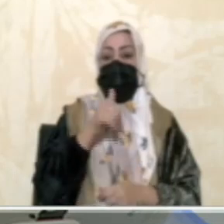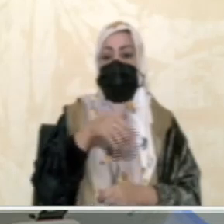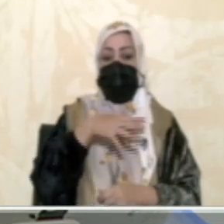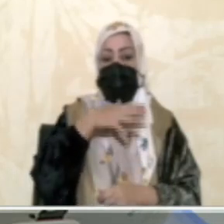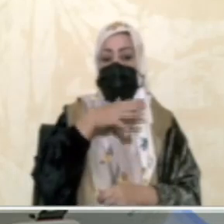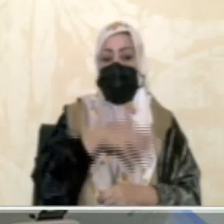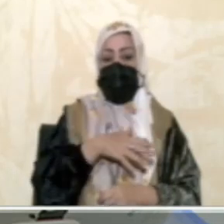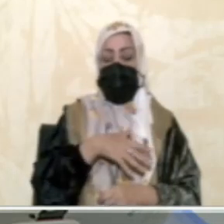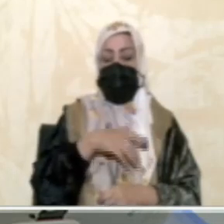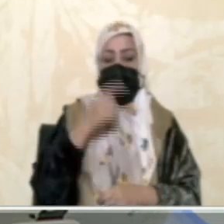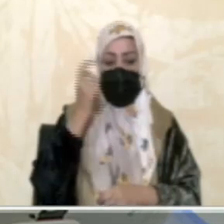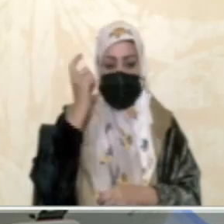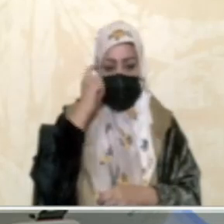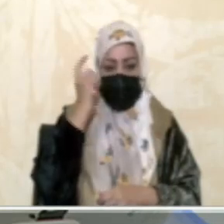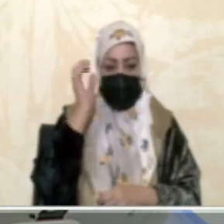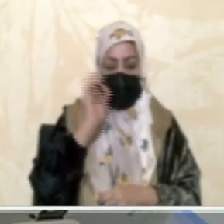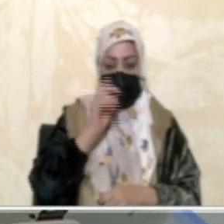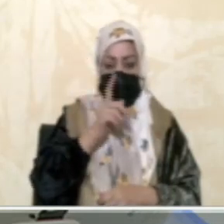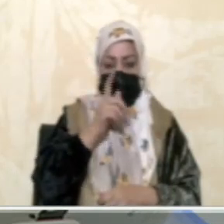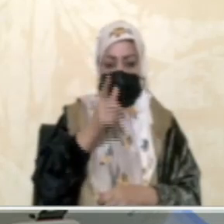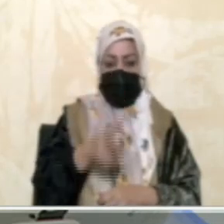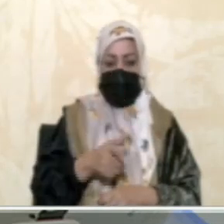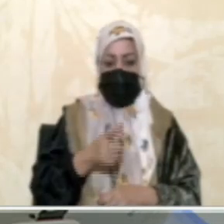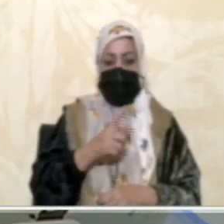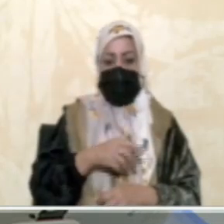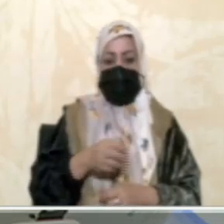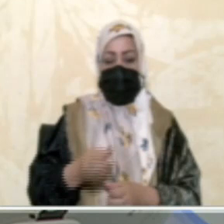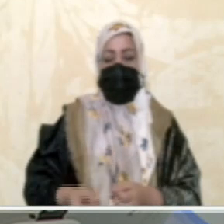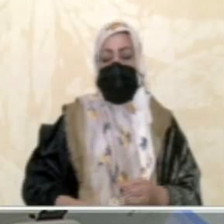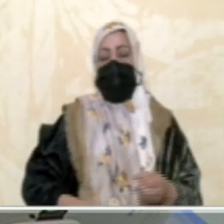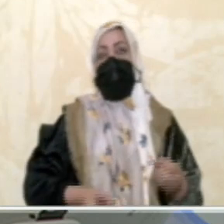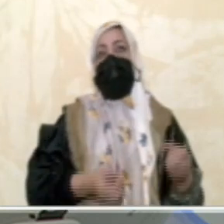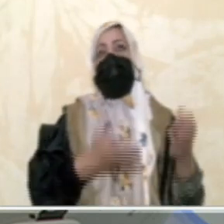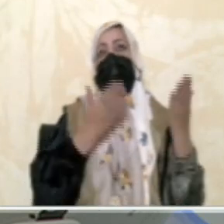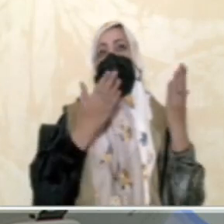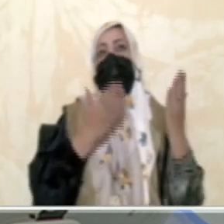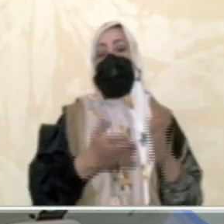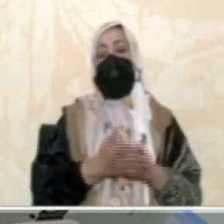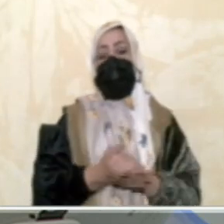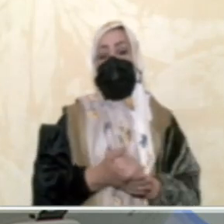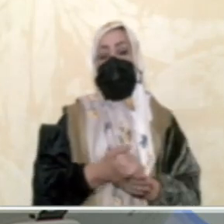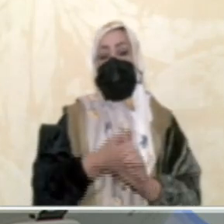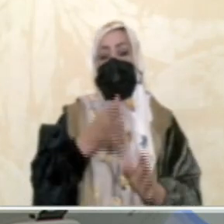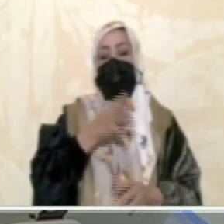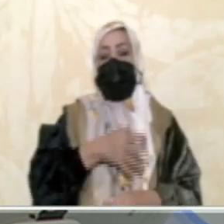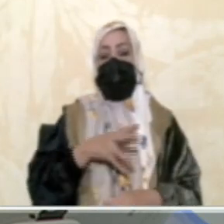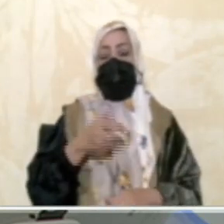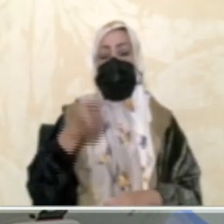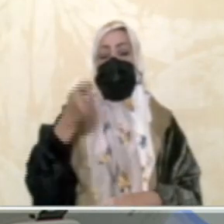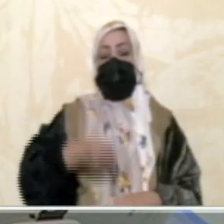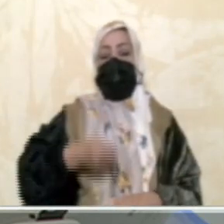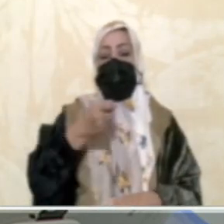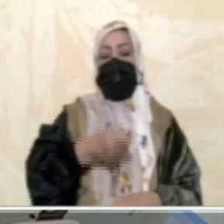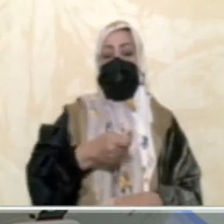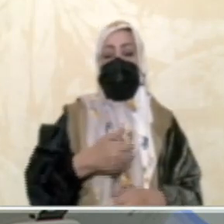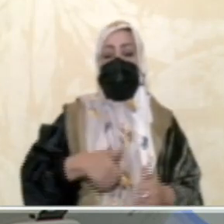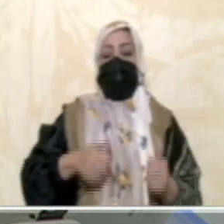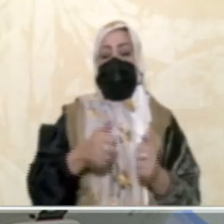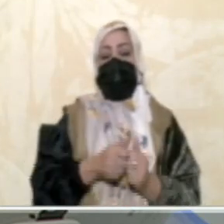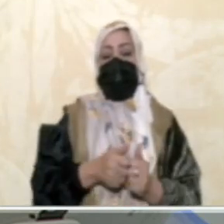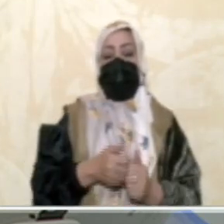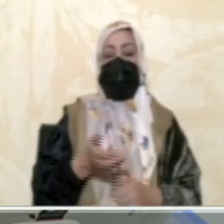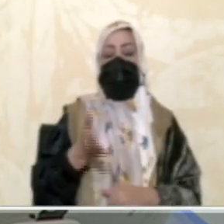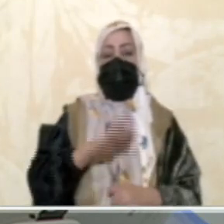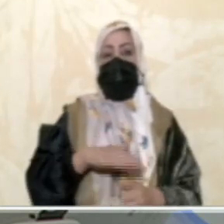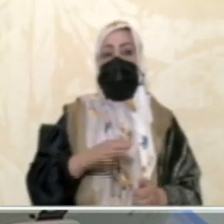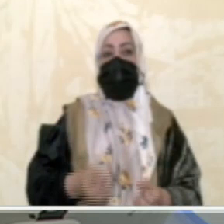انا لله وانا اليه راجعون ونقدم باحر لاهله واسرته وكل اخواننا في دار الاسلام